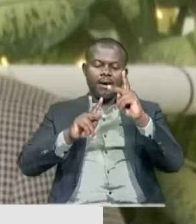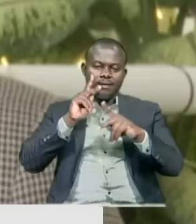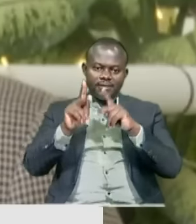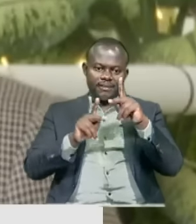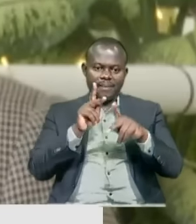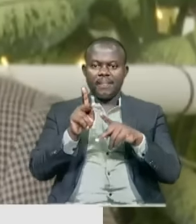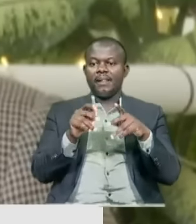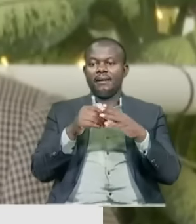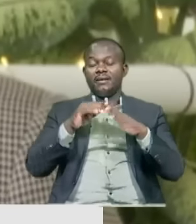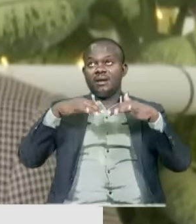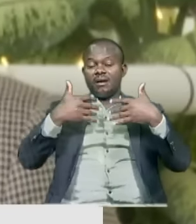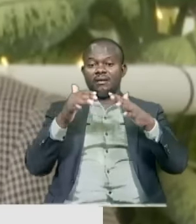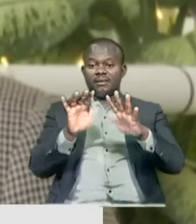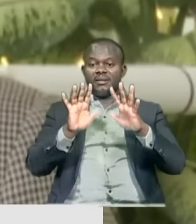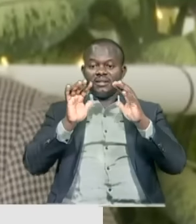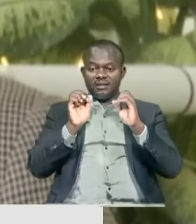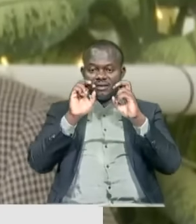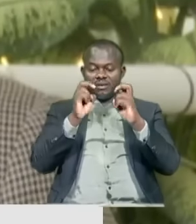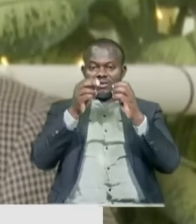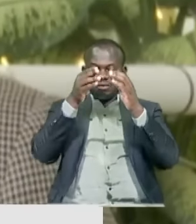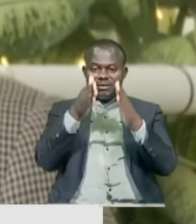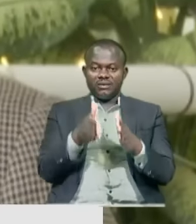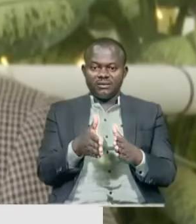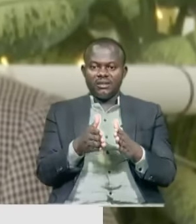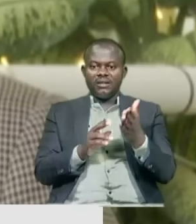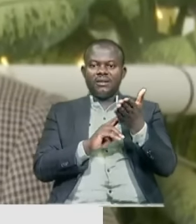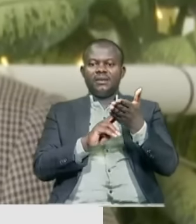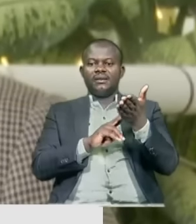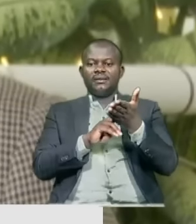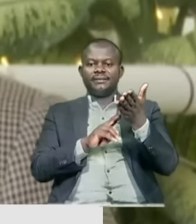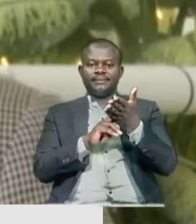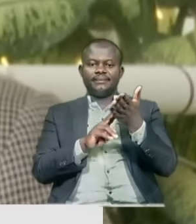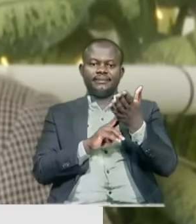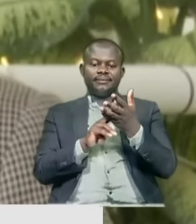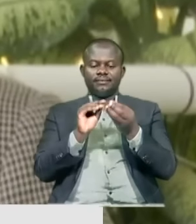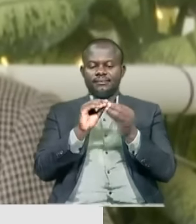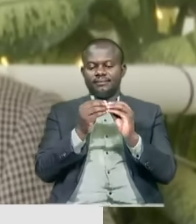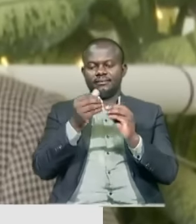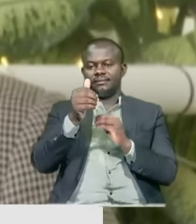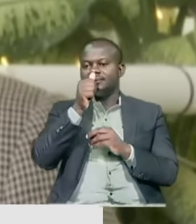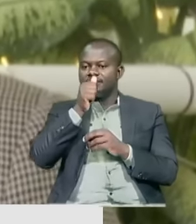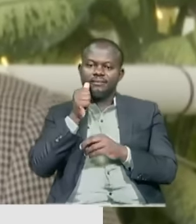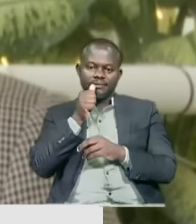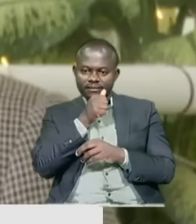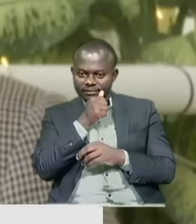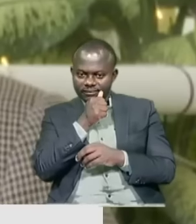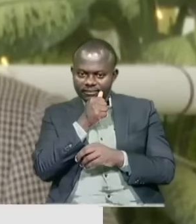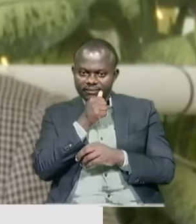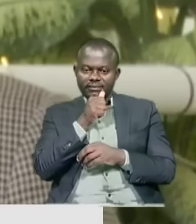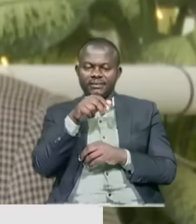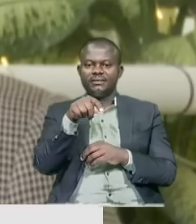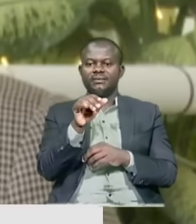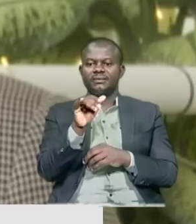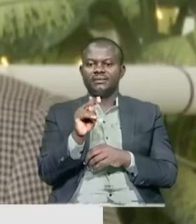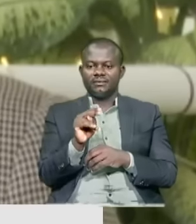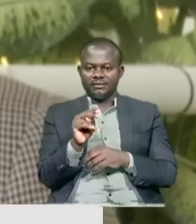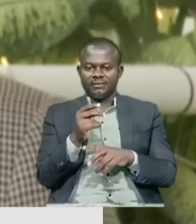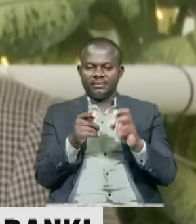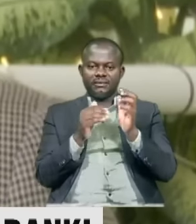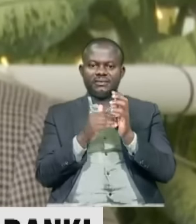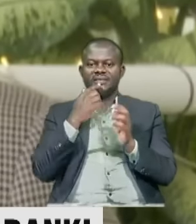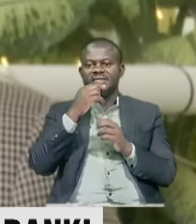kwigisha abantu uko birinda ko umuntu yaba yakoresha umubare wabo w'ibanga pin